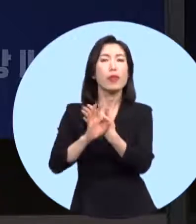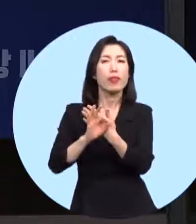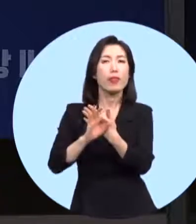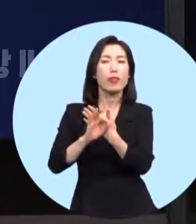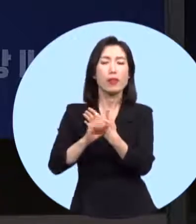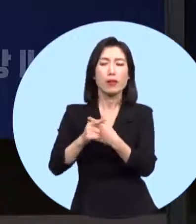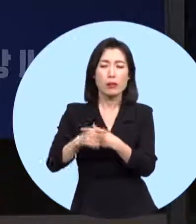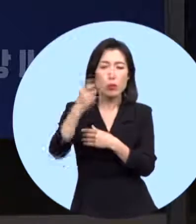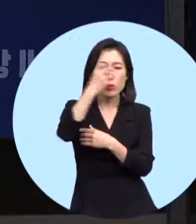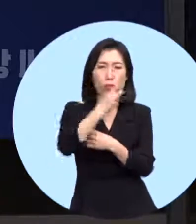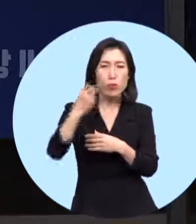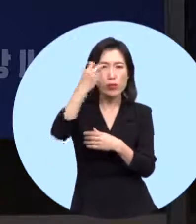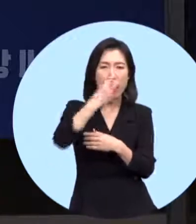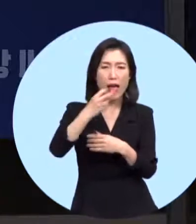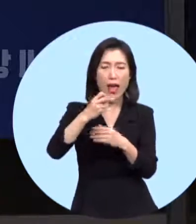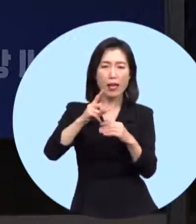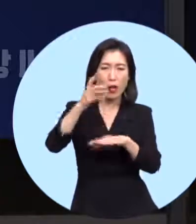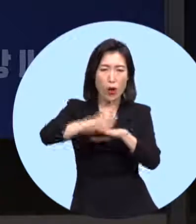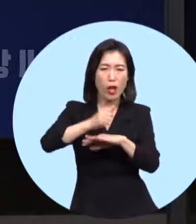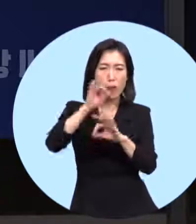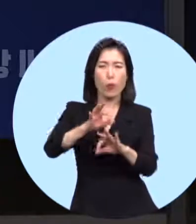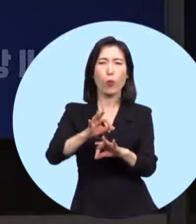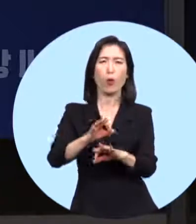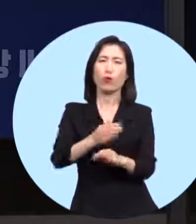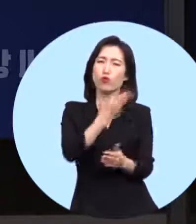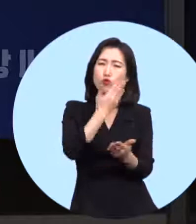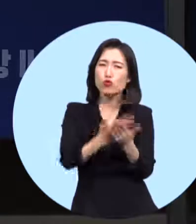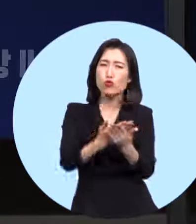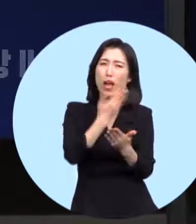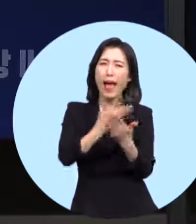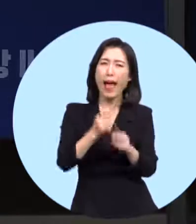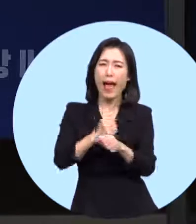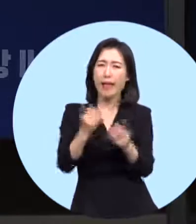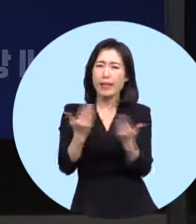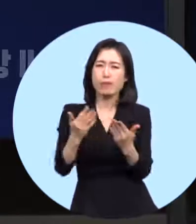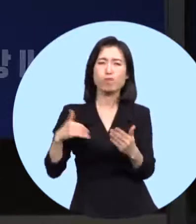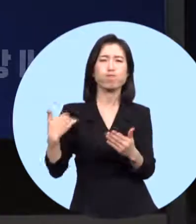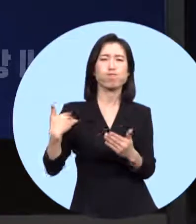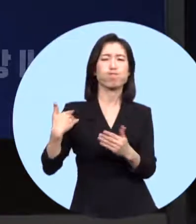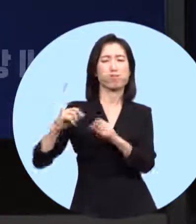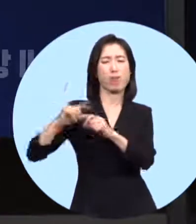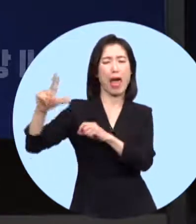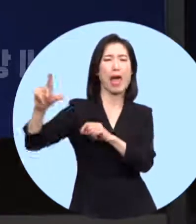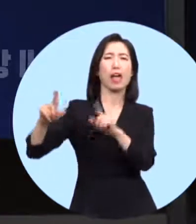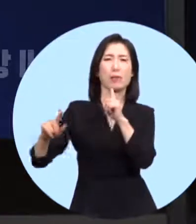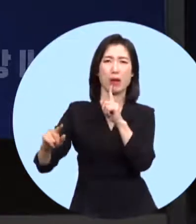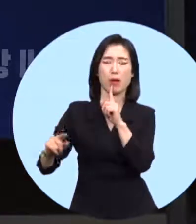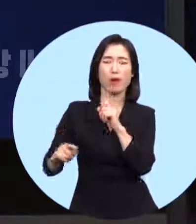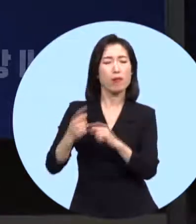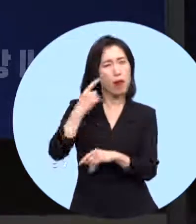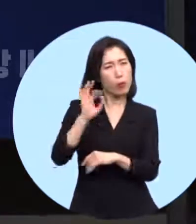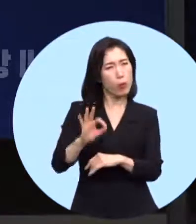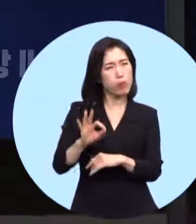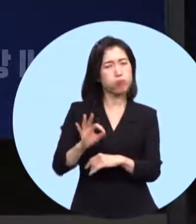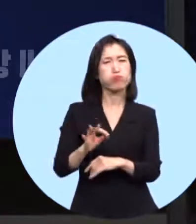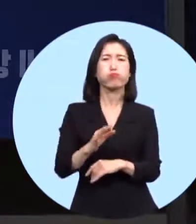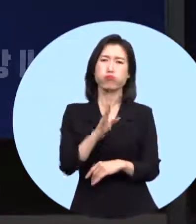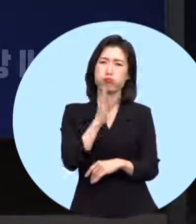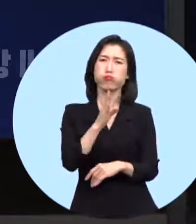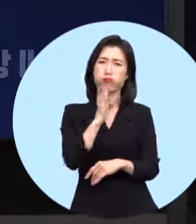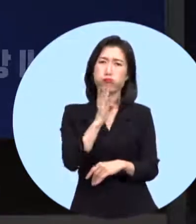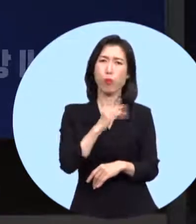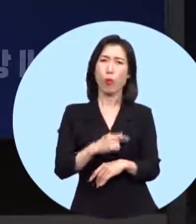높아질수록 그 조사에서 측정한 핵심 역량 수준이 급격히 떨어지는 거죠. 근데 생각해 보시면 굉장히